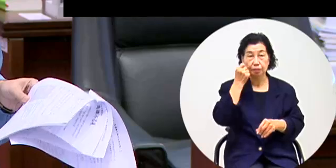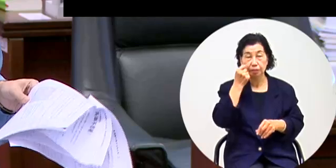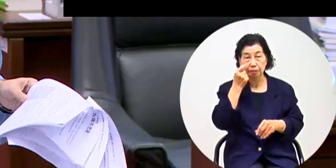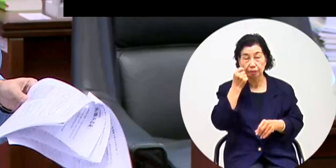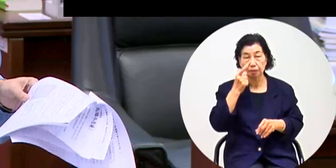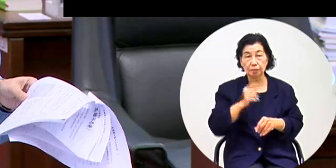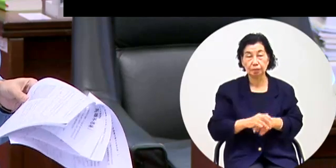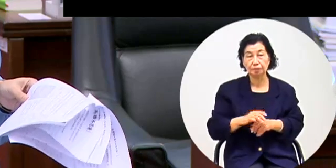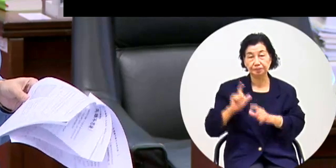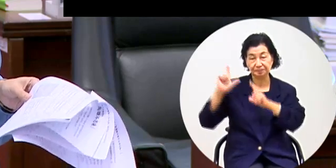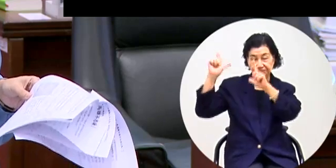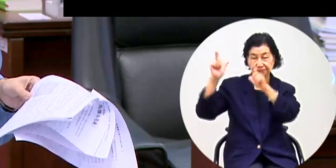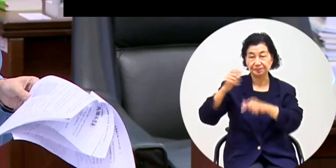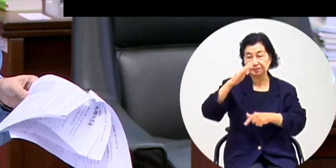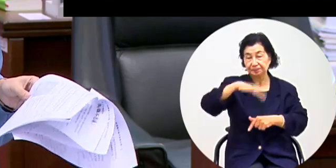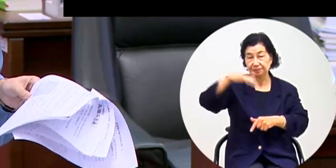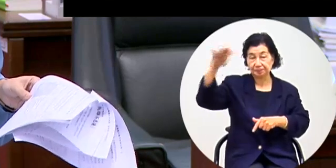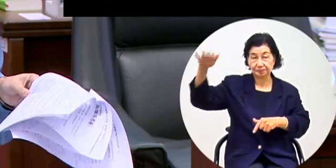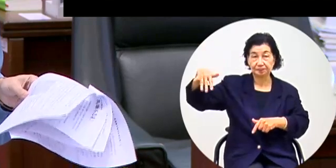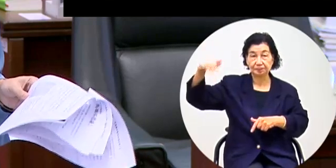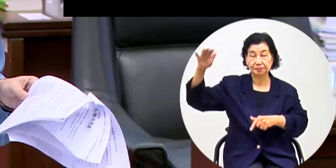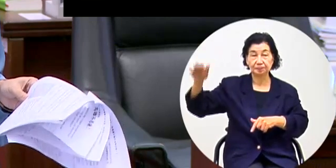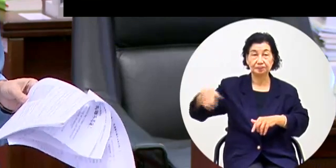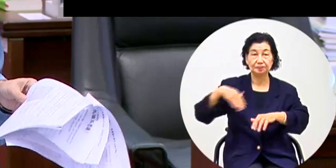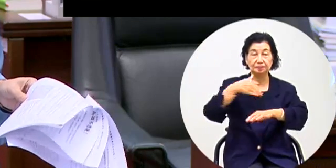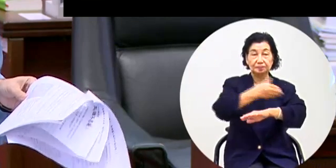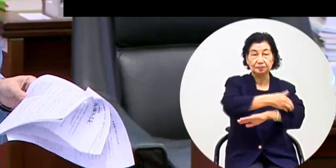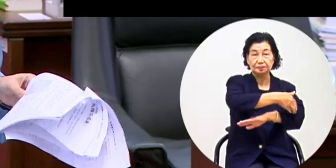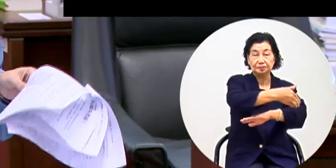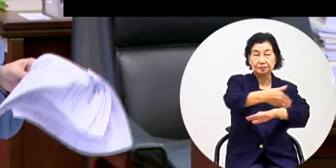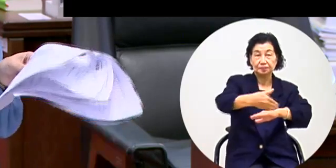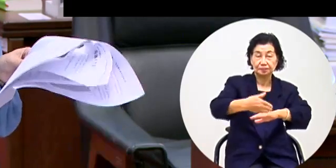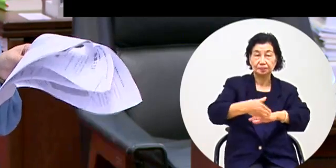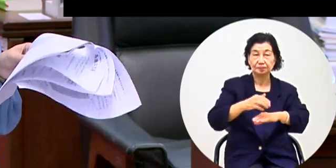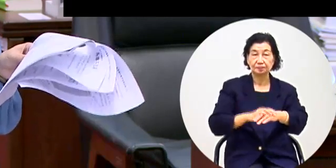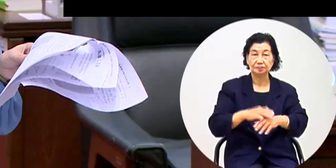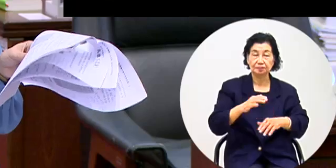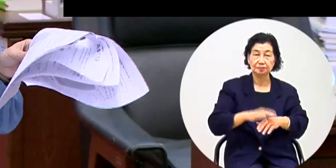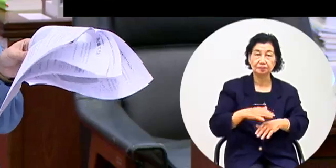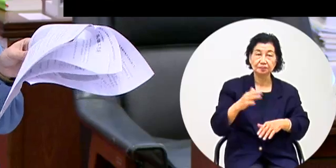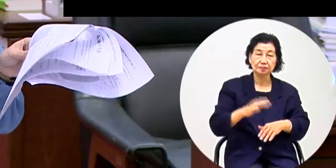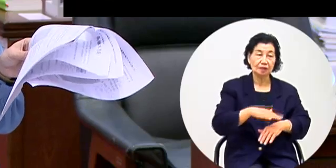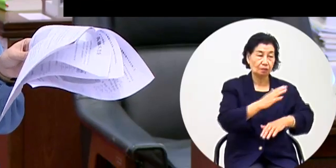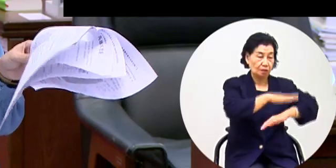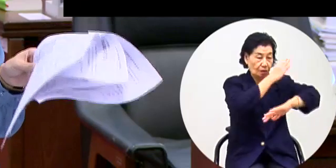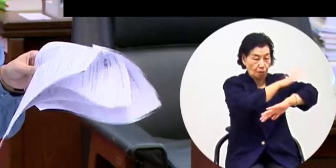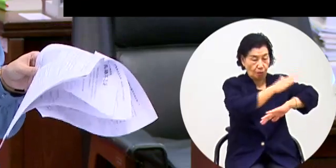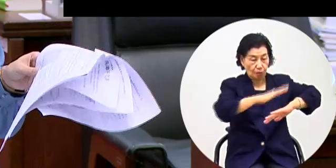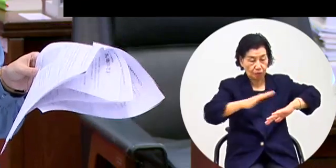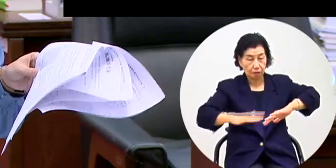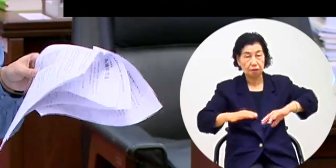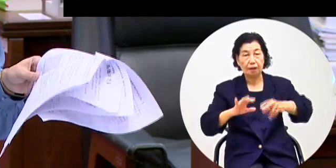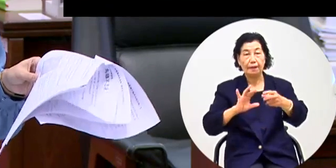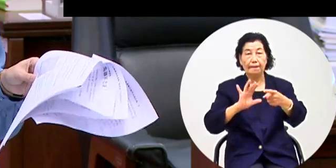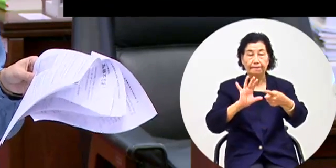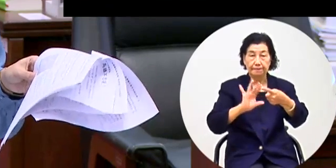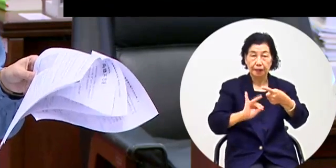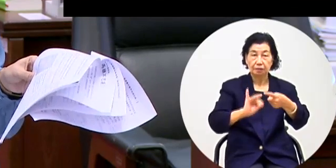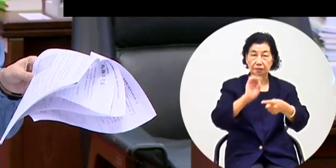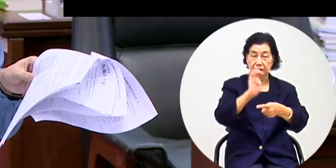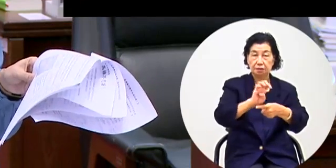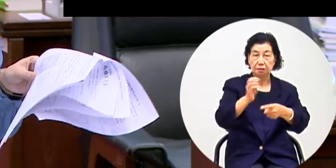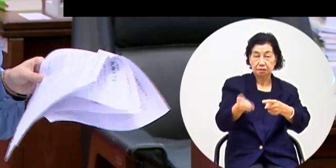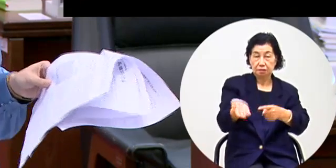的坡度都超过了40%以上，所以呢，在这些的处理上面，的确它有一些特别之